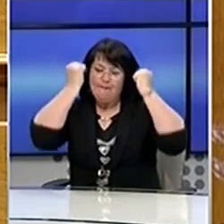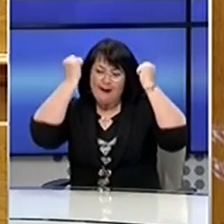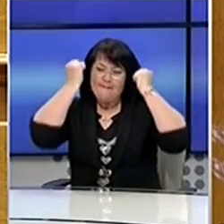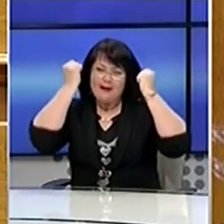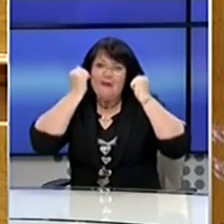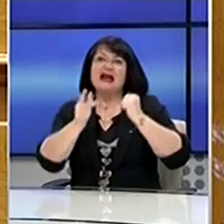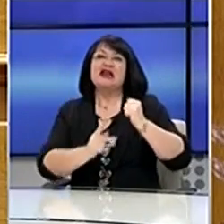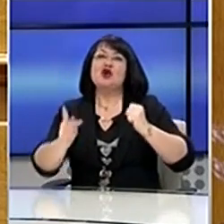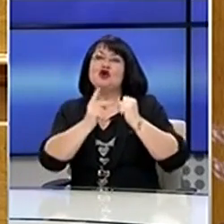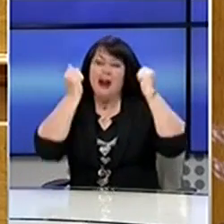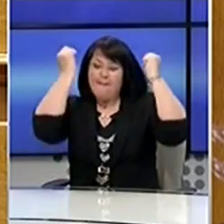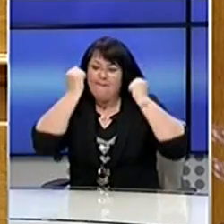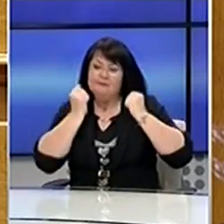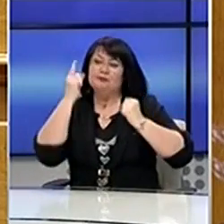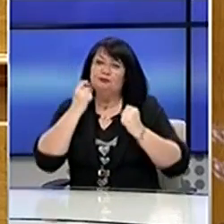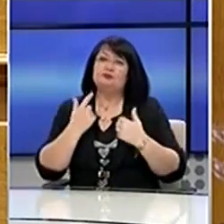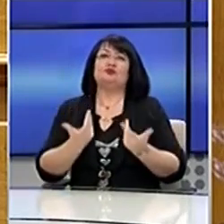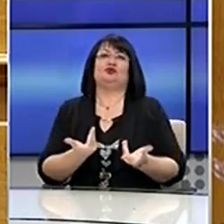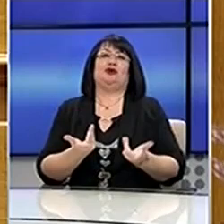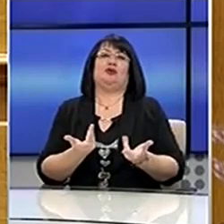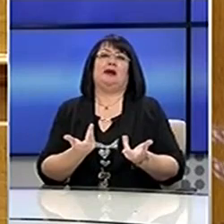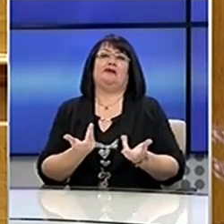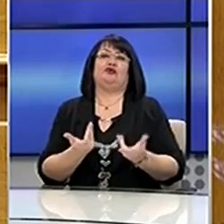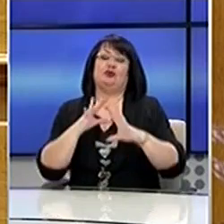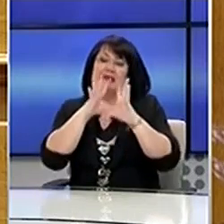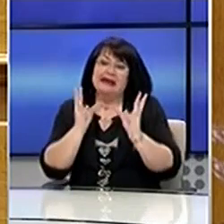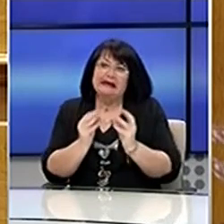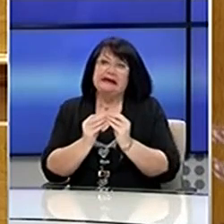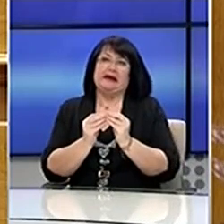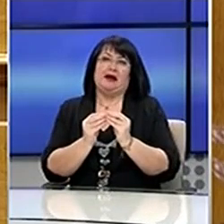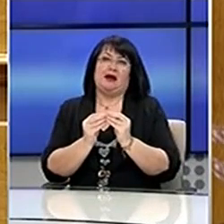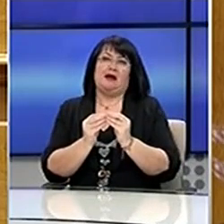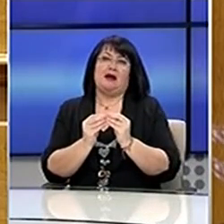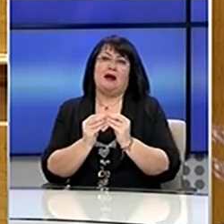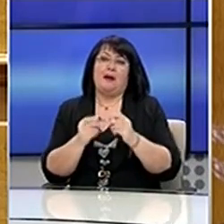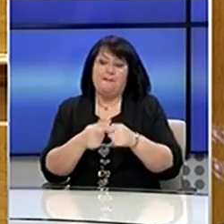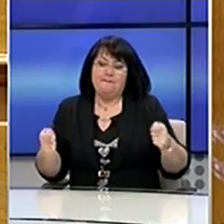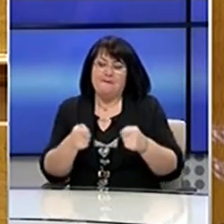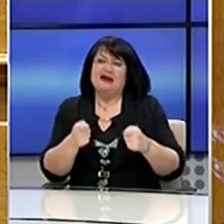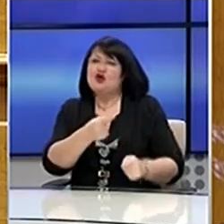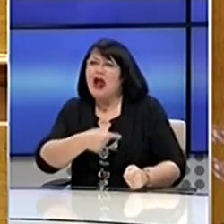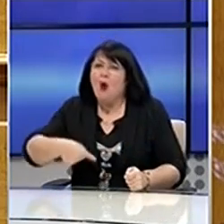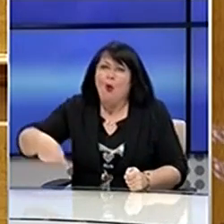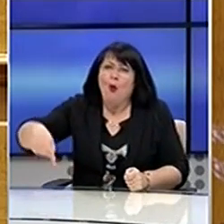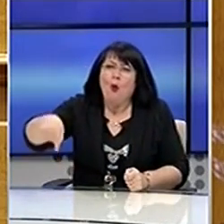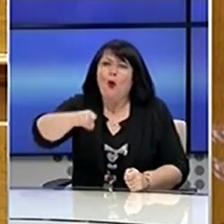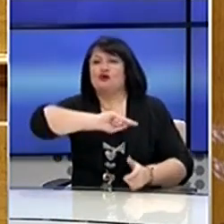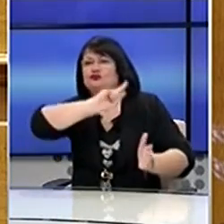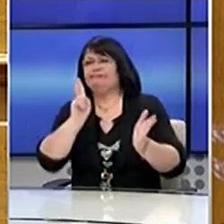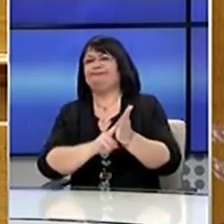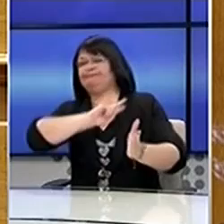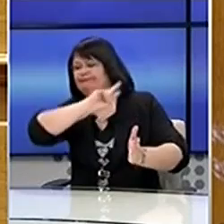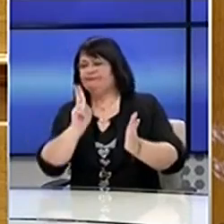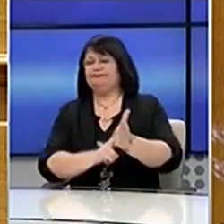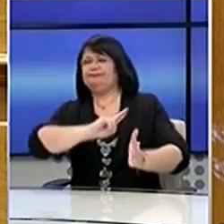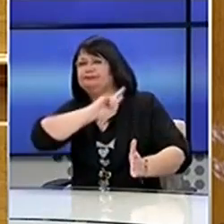και την κοινωνία. Είναι ένα γενικό μέτρο, οριζόντιο μέτρο, το οποίο απευθύνεται σε όλους. Όμως